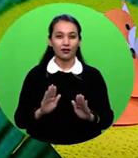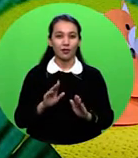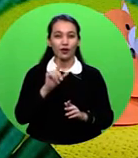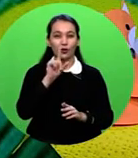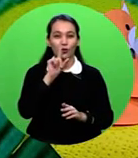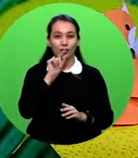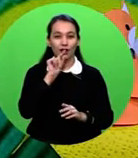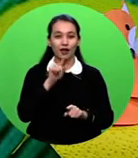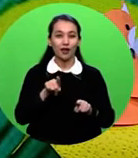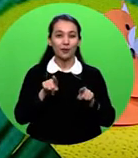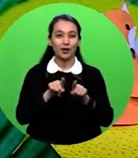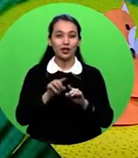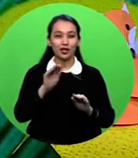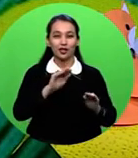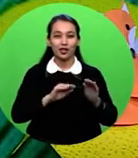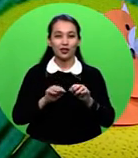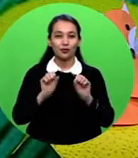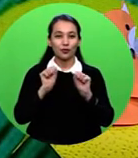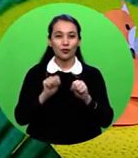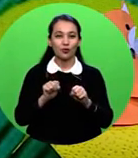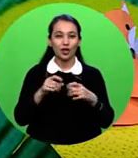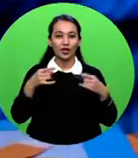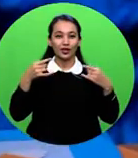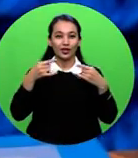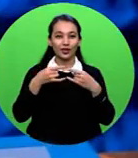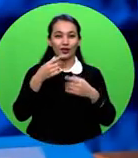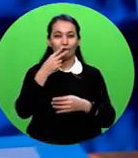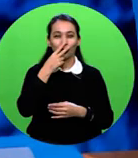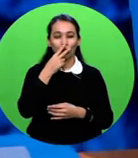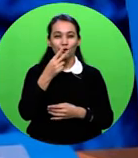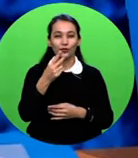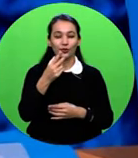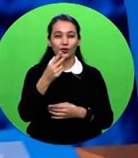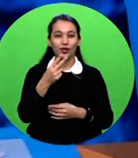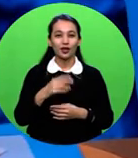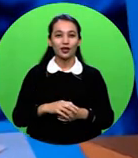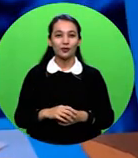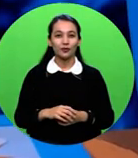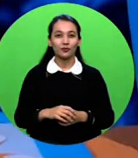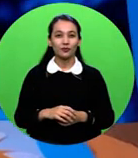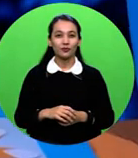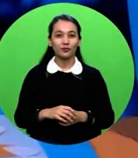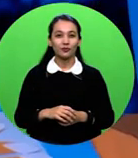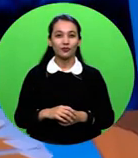balki qushlarni ham yasashimiz mumkin. Ekranda ko'rib turganingizdek, bu